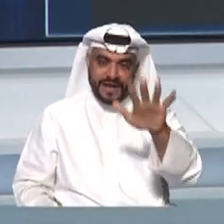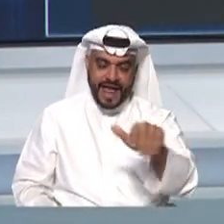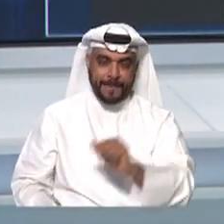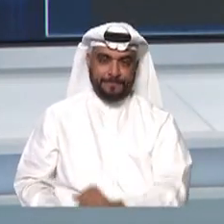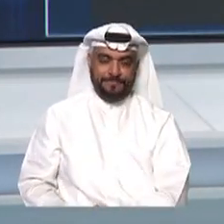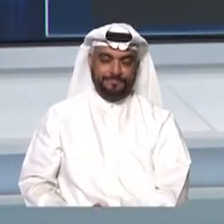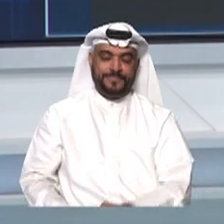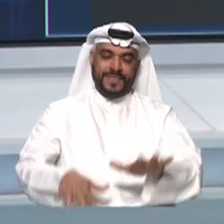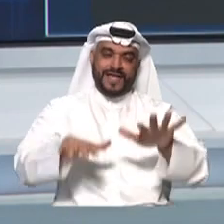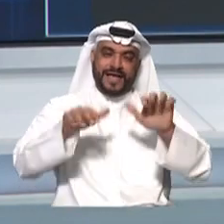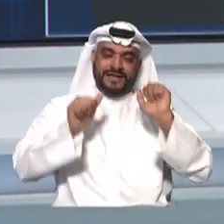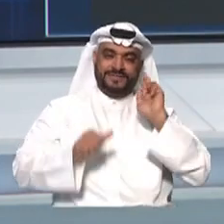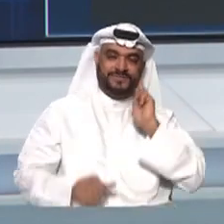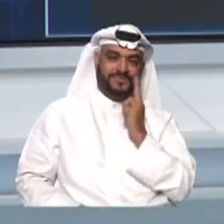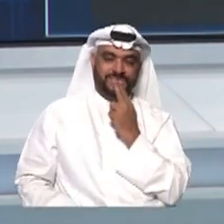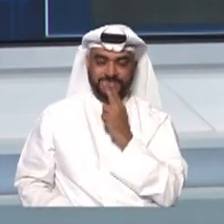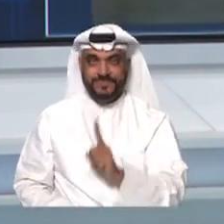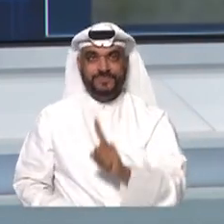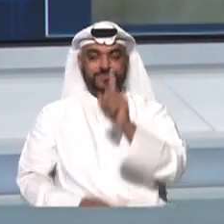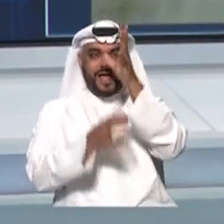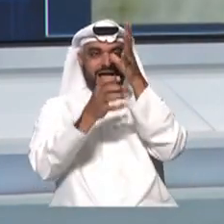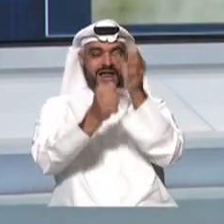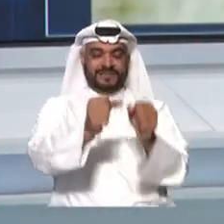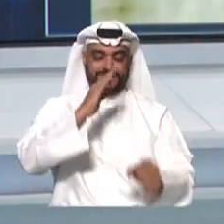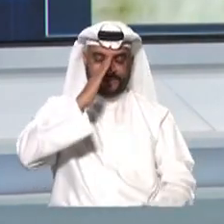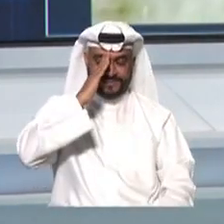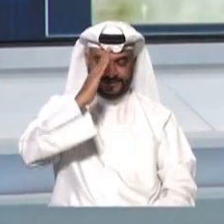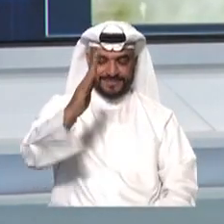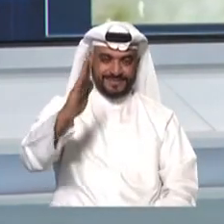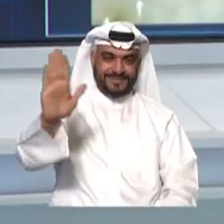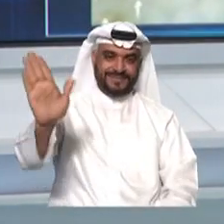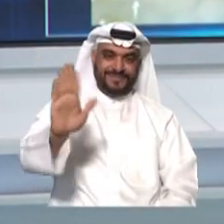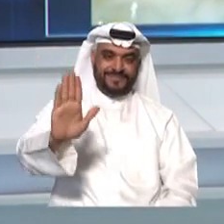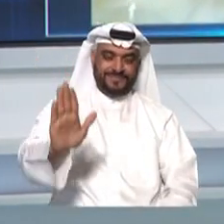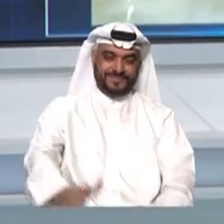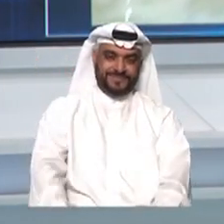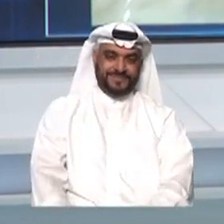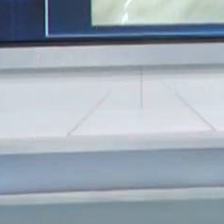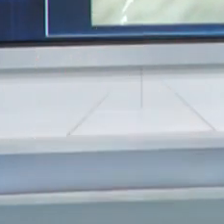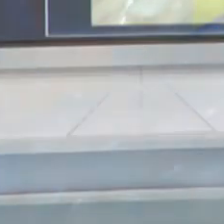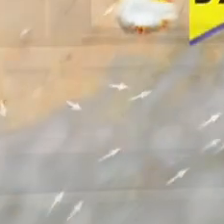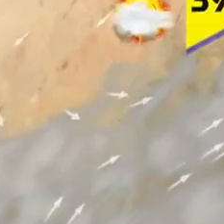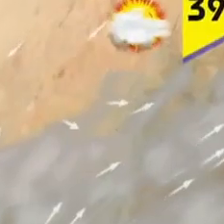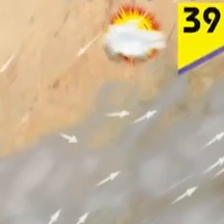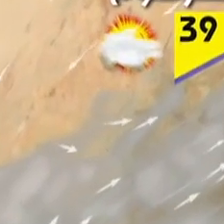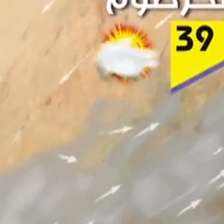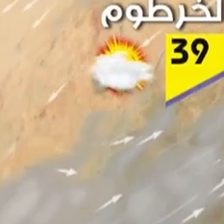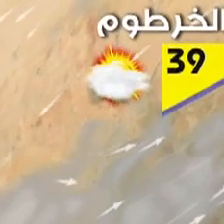تنتهي نشرتنا الجوية، وعودة زملاء بعد درجات الحرارة والطقس المتوقع حول العالم.